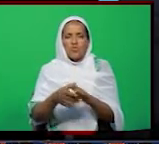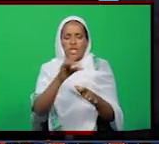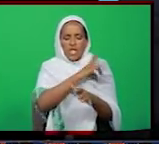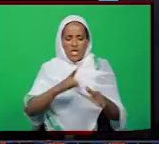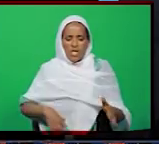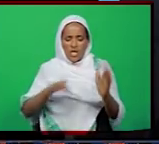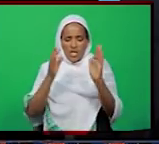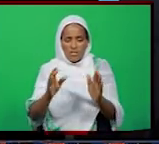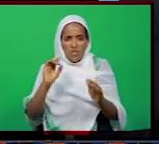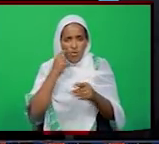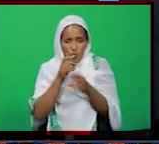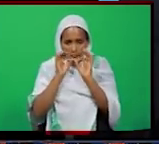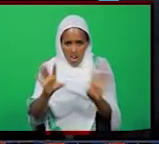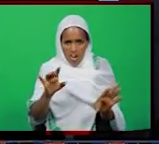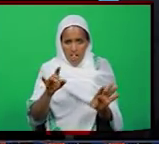ክርስቲያን የሆነ እንኳ ባይኖር